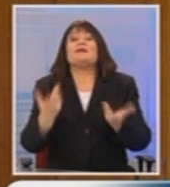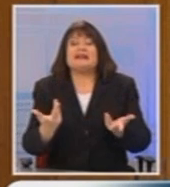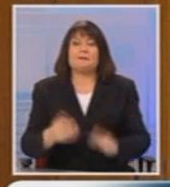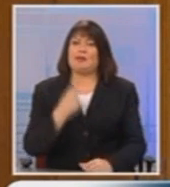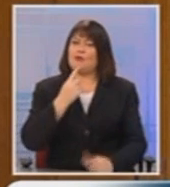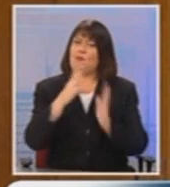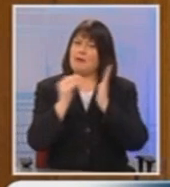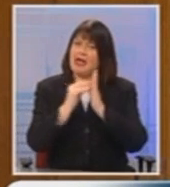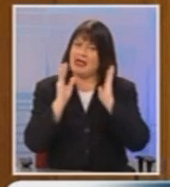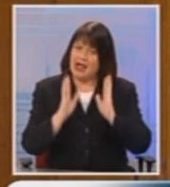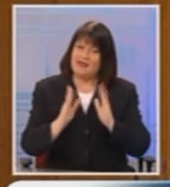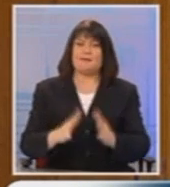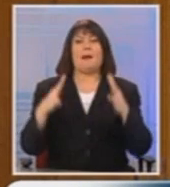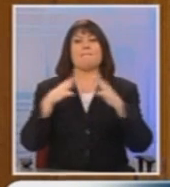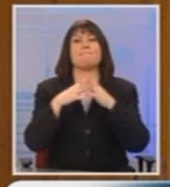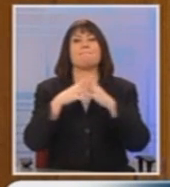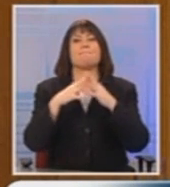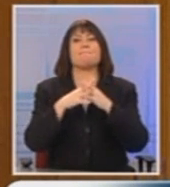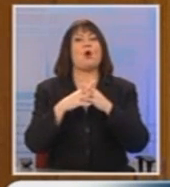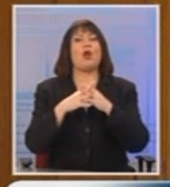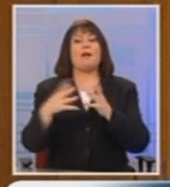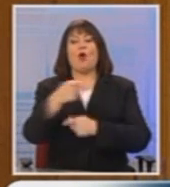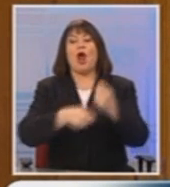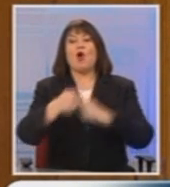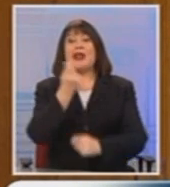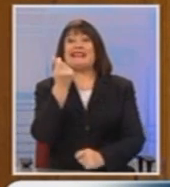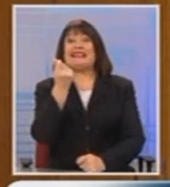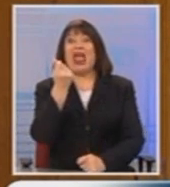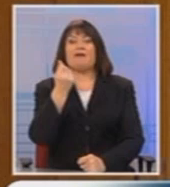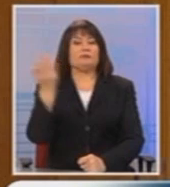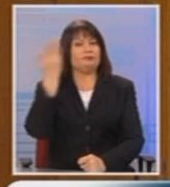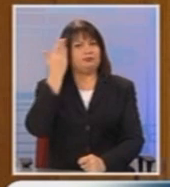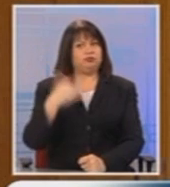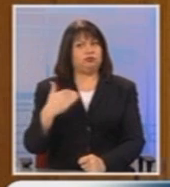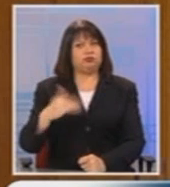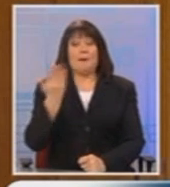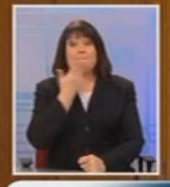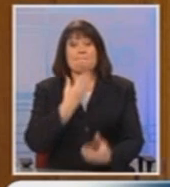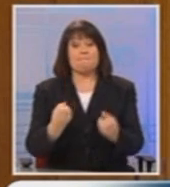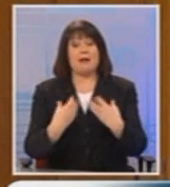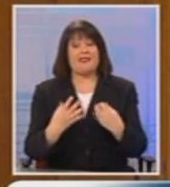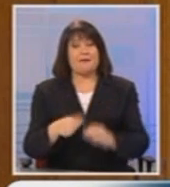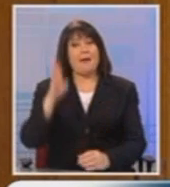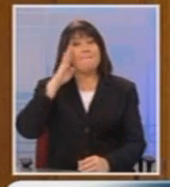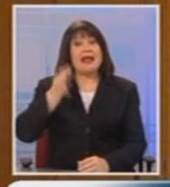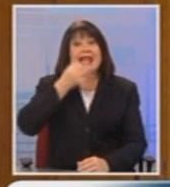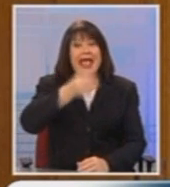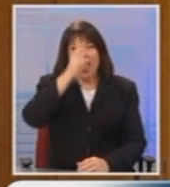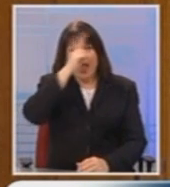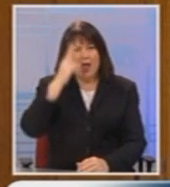Παίρνω ως παράδειγμα τον πόλεμο των τιμών των αγορών, ως μάθημα. Προσέξτε, οι Αμερικάνοι λένε στους